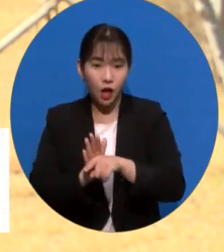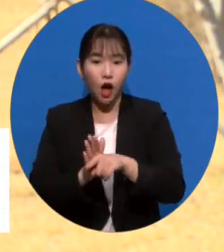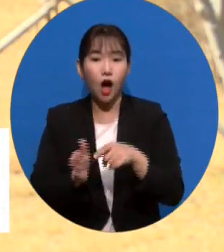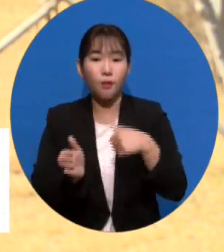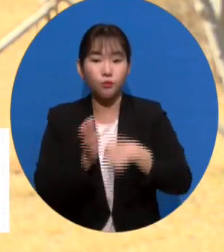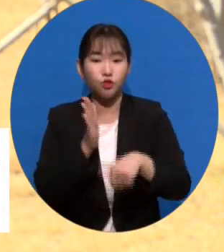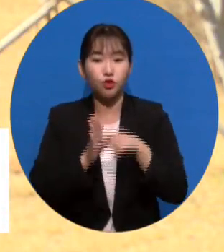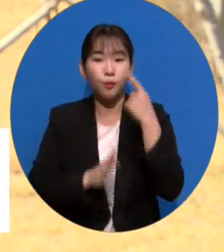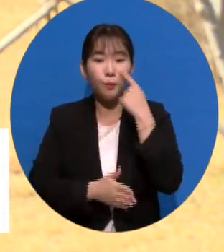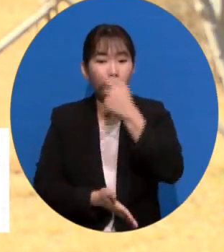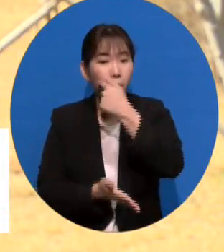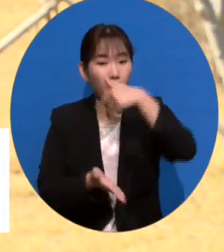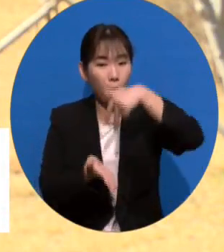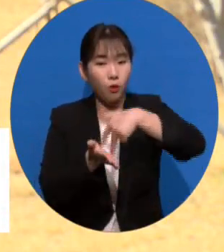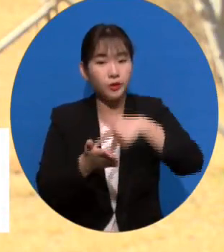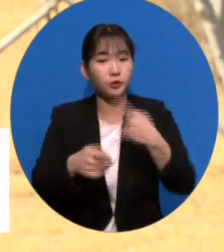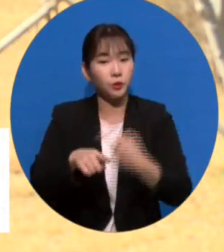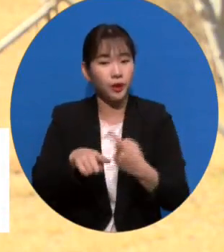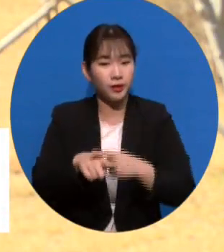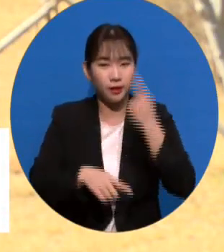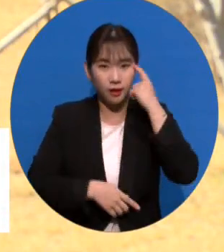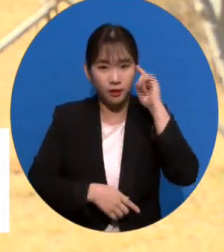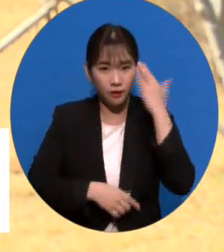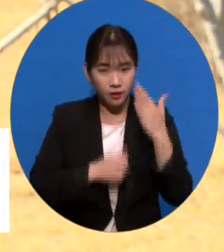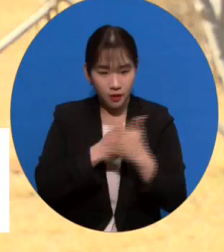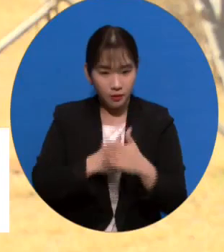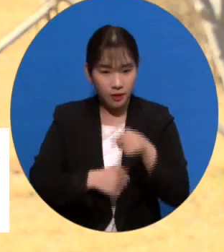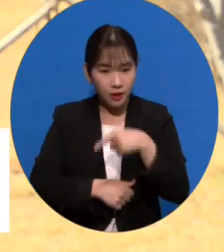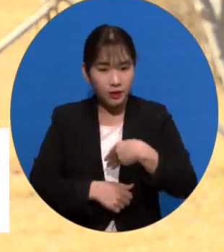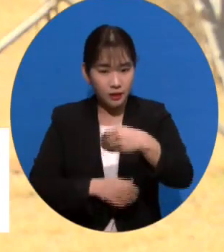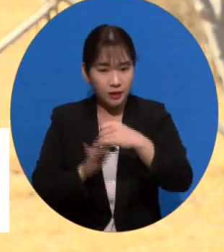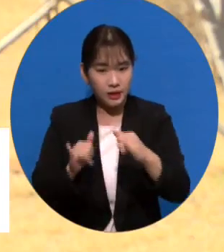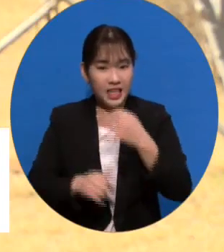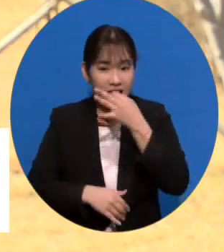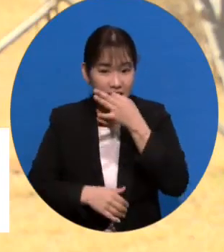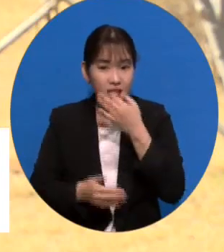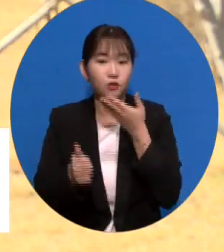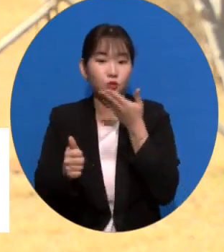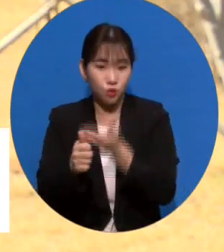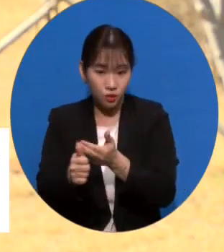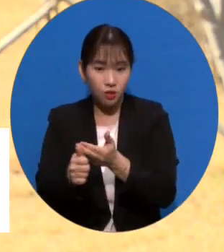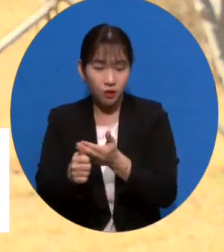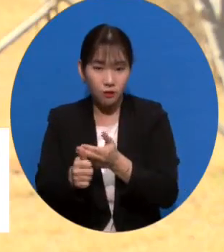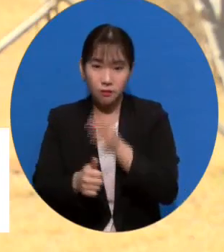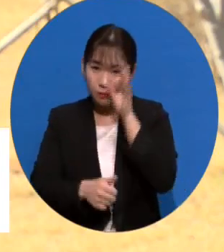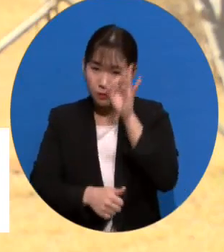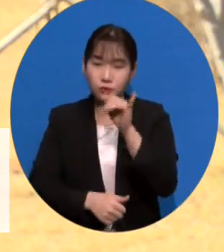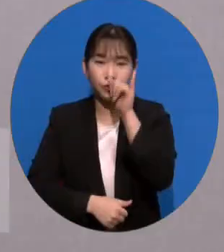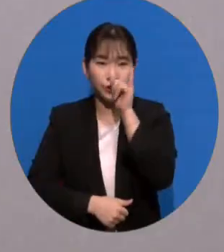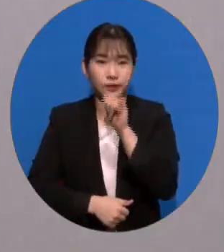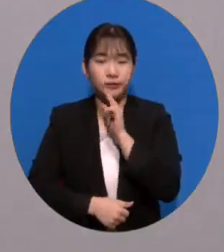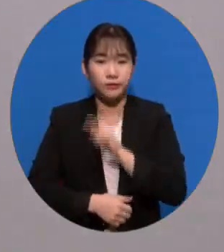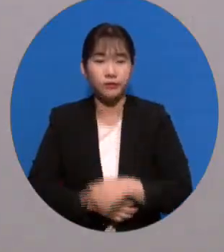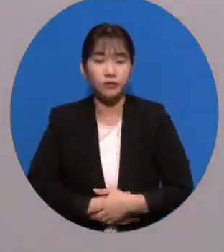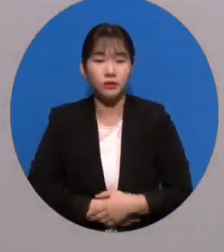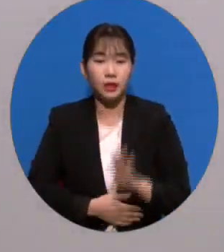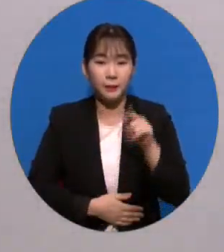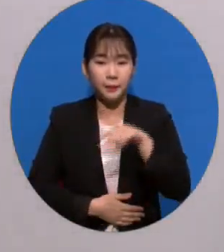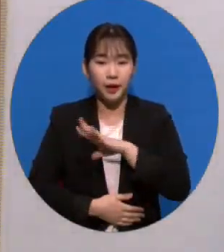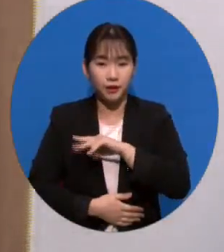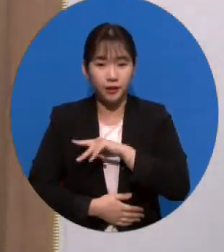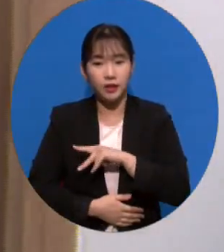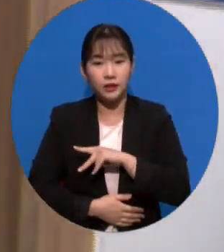보증을 쓴 사안으로 평가될 수 있기 때문에 이는 채무자에게 그 어떤 이익을 제공했다고 볼 여지가 있습니다. 박